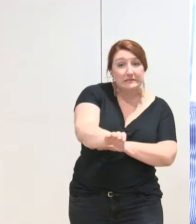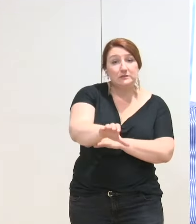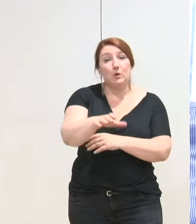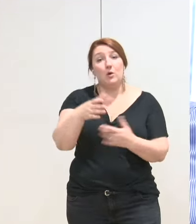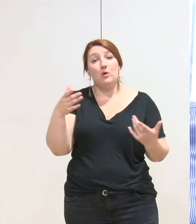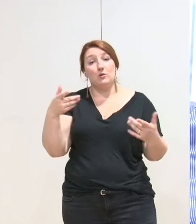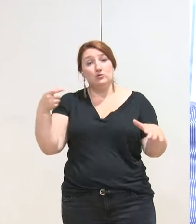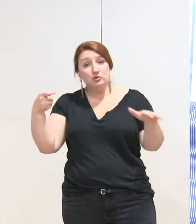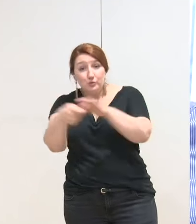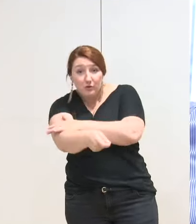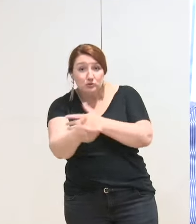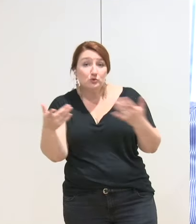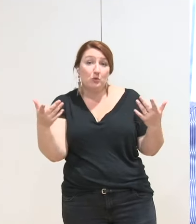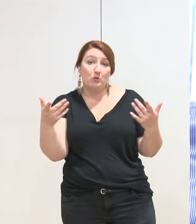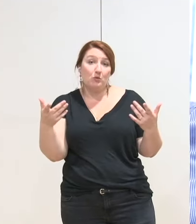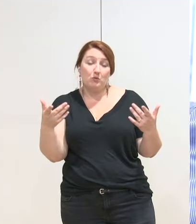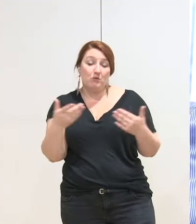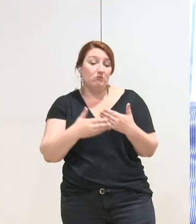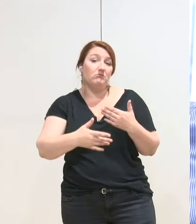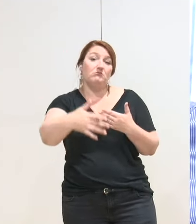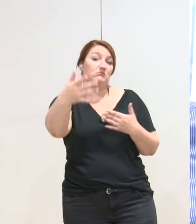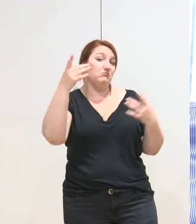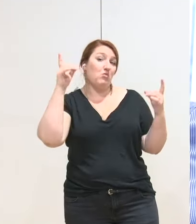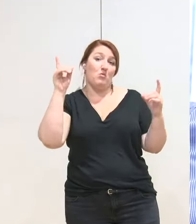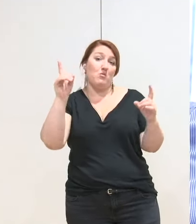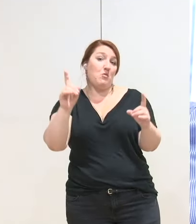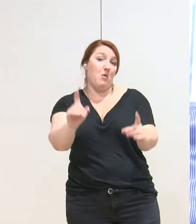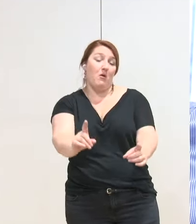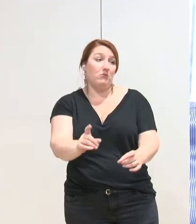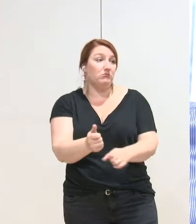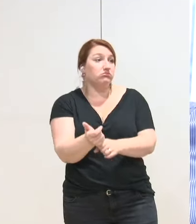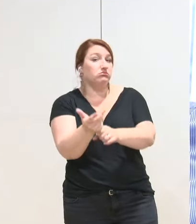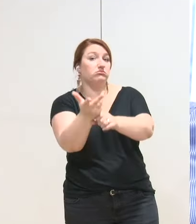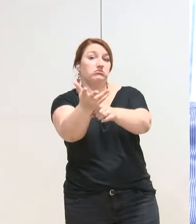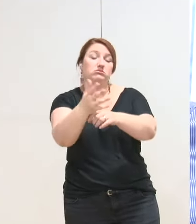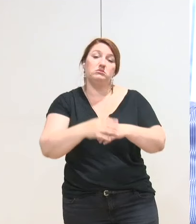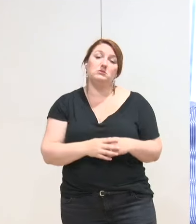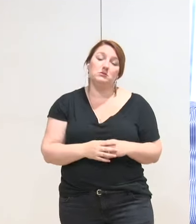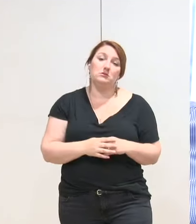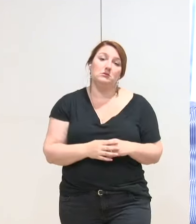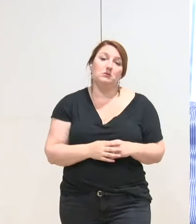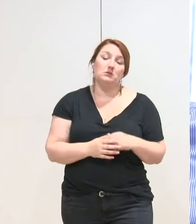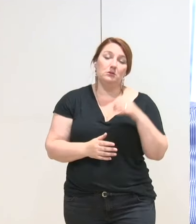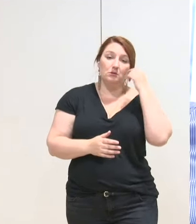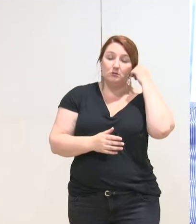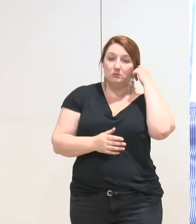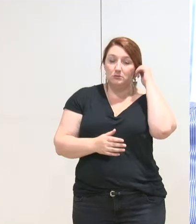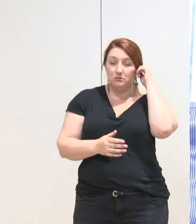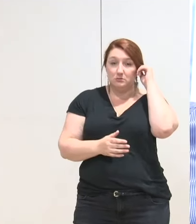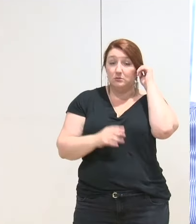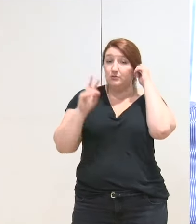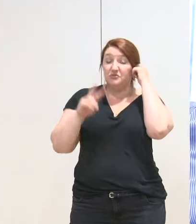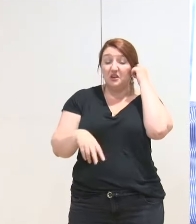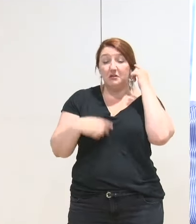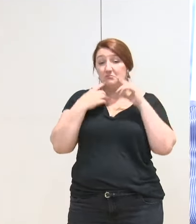parents pauvres de votre politique pour les années à venir et au fond ce constat est tellement